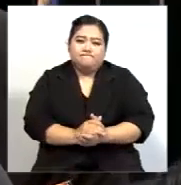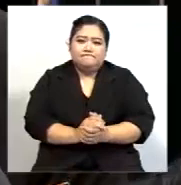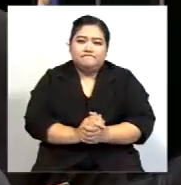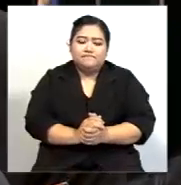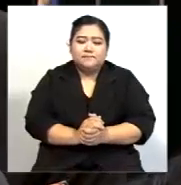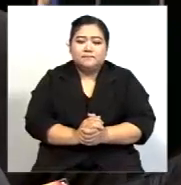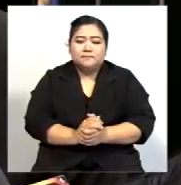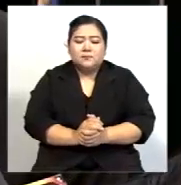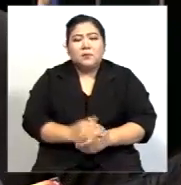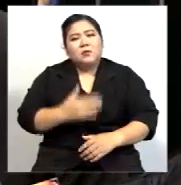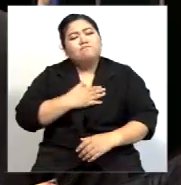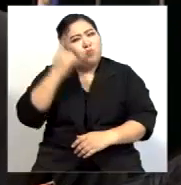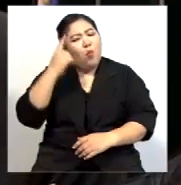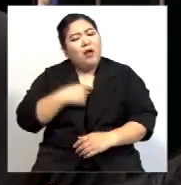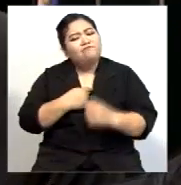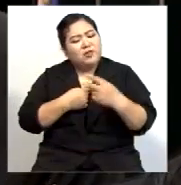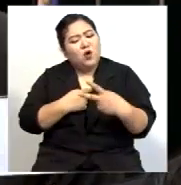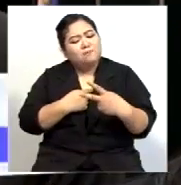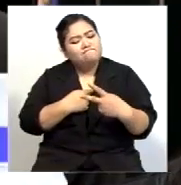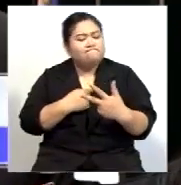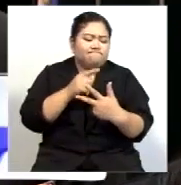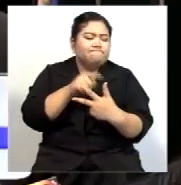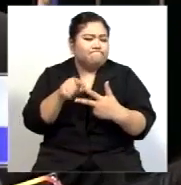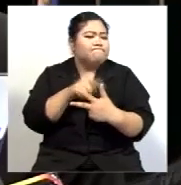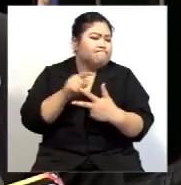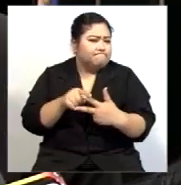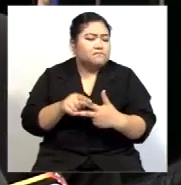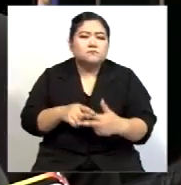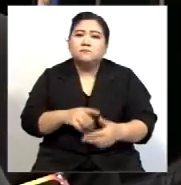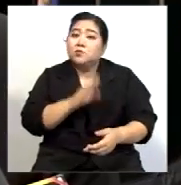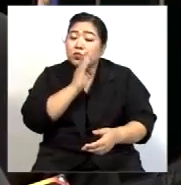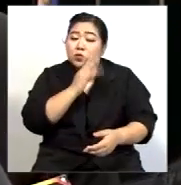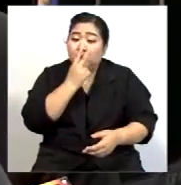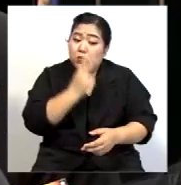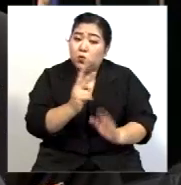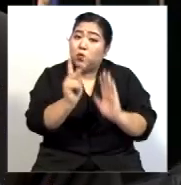่เราเลือกได้สองทางก็คือกฎหมายนั้น